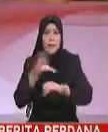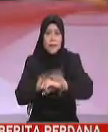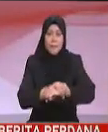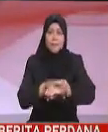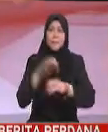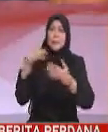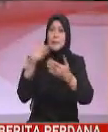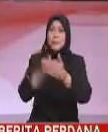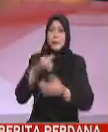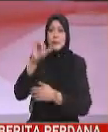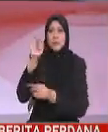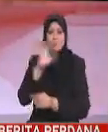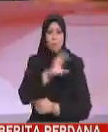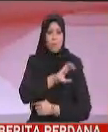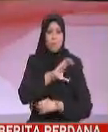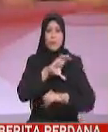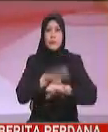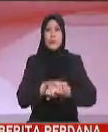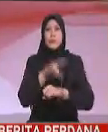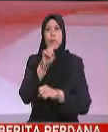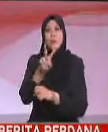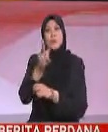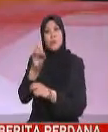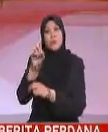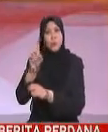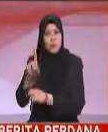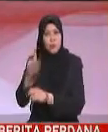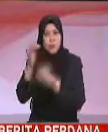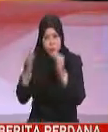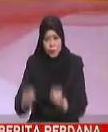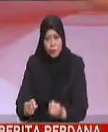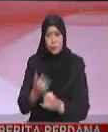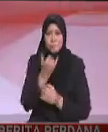Sehingga semalam, PDRM telah menahan 201 individu atas